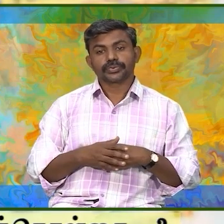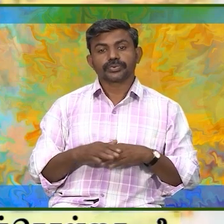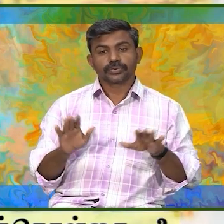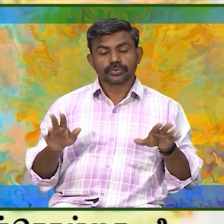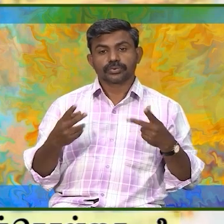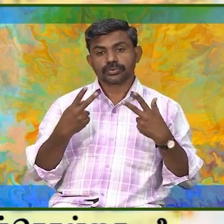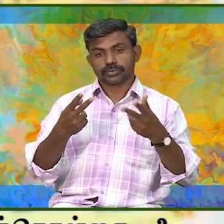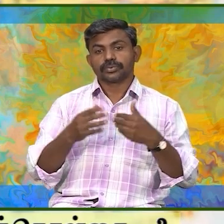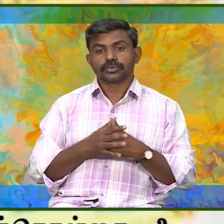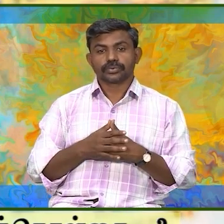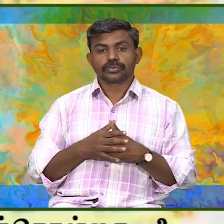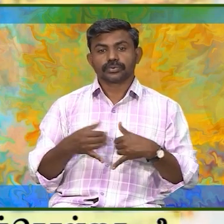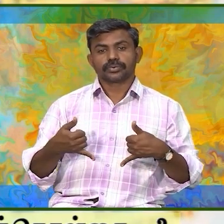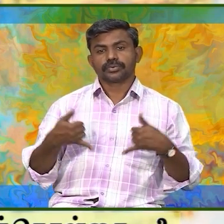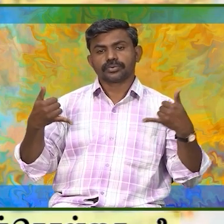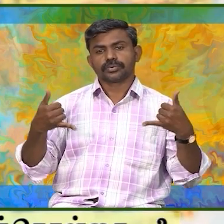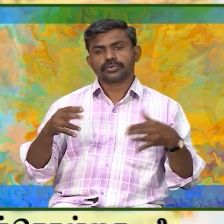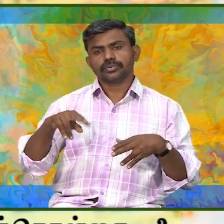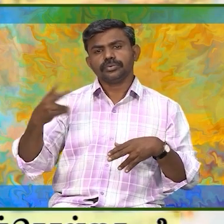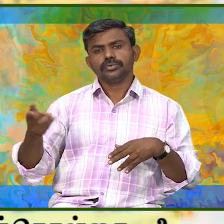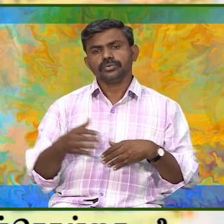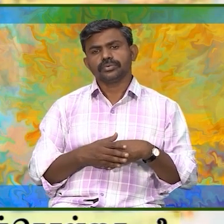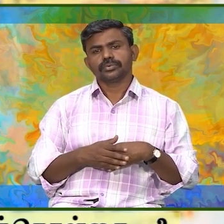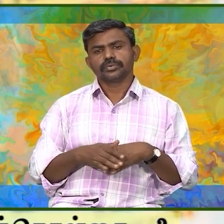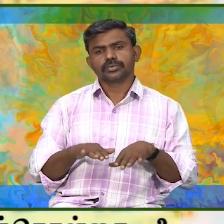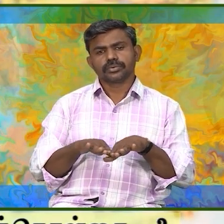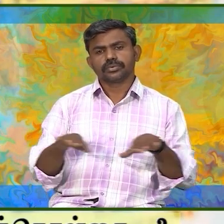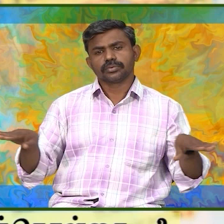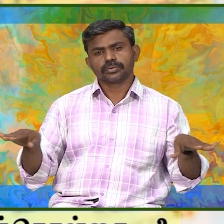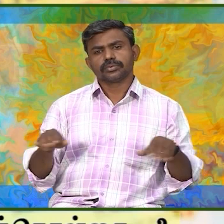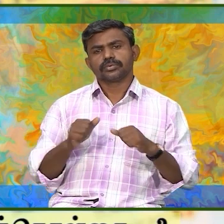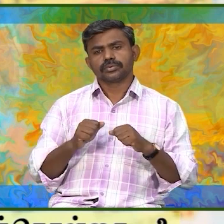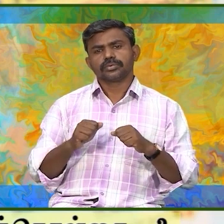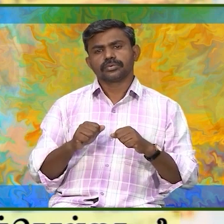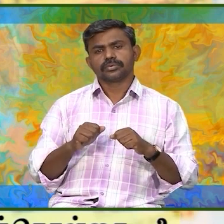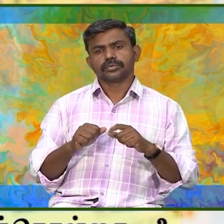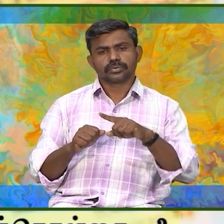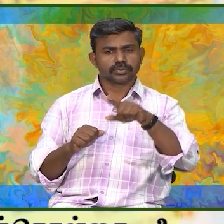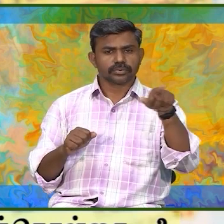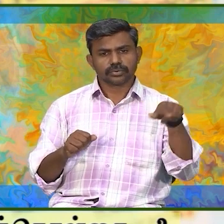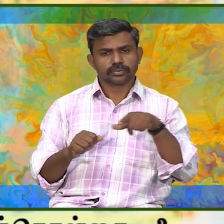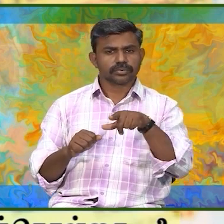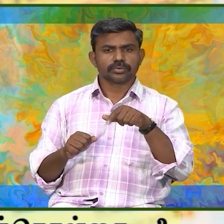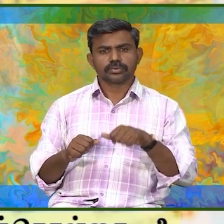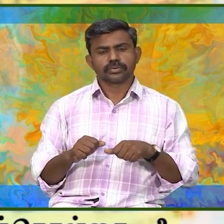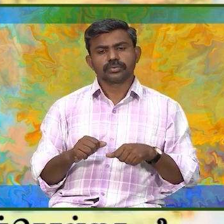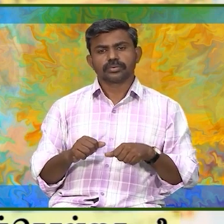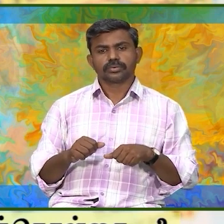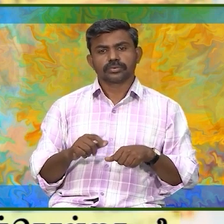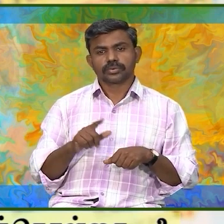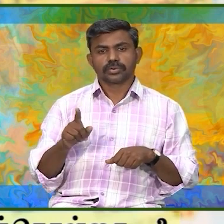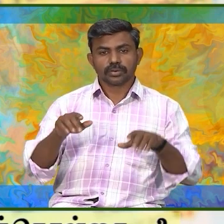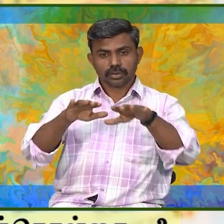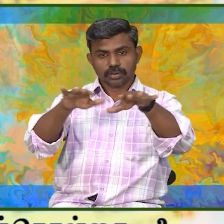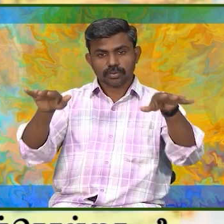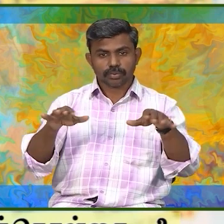அமைந்ததாக காணப்படுகிறது. இந்தியாவின் வெளியுறவு கொள்கையின் அடிப்படை கொள்கைகள், எல்லாருக்கும் ஒரு கொள்கை இருக்கும், எல்லா